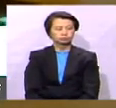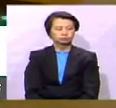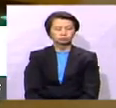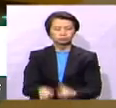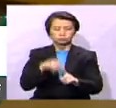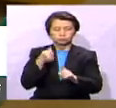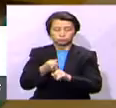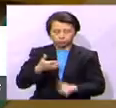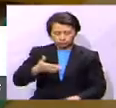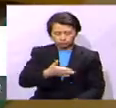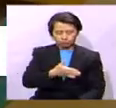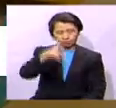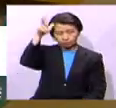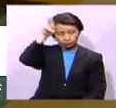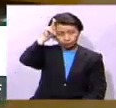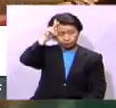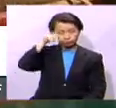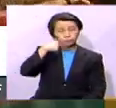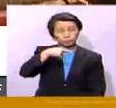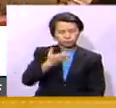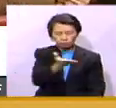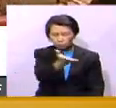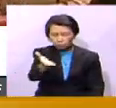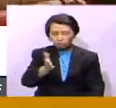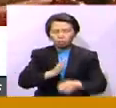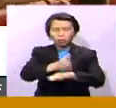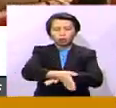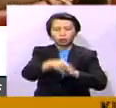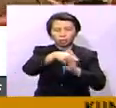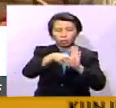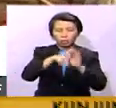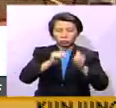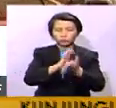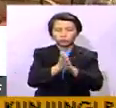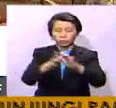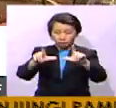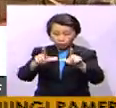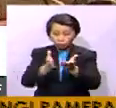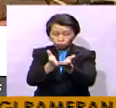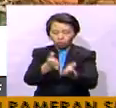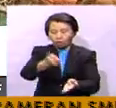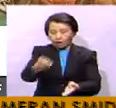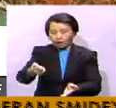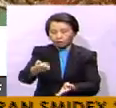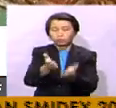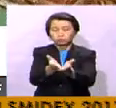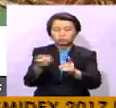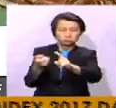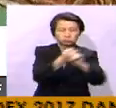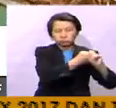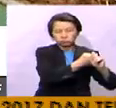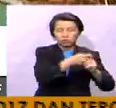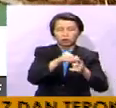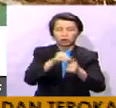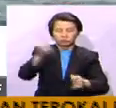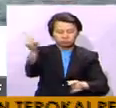Menurut pengarah Perikanan Kelantan Anwar Salam Sulaiman, mereka yang melanggar peraturan boleh menyebabkan lesen bot dan alat penangkapan ikan digantung